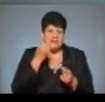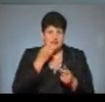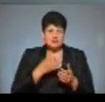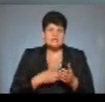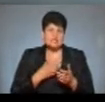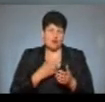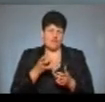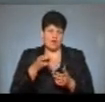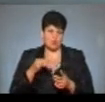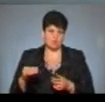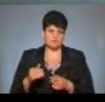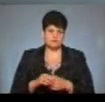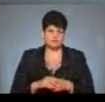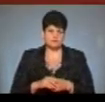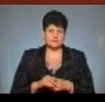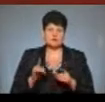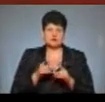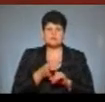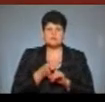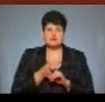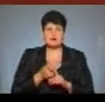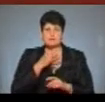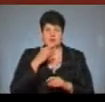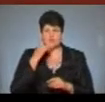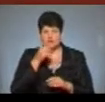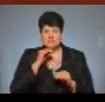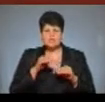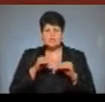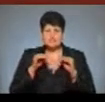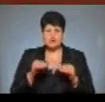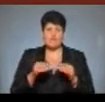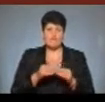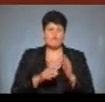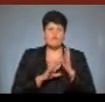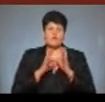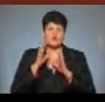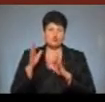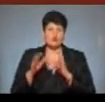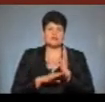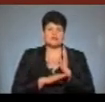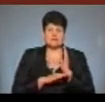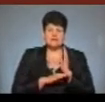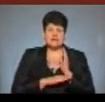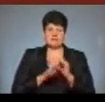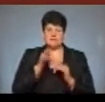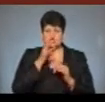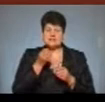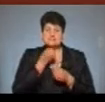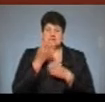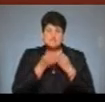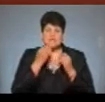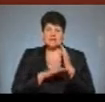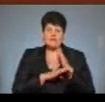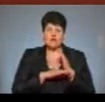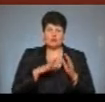завдячуючи страхуванню. Що стосується багаторічних насаджень, фруктових дерев, чи були випадки, коли негода збивала цвіт, тому що навіть під час цвітіння